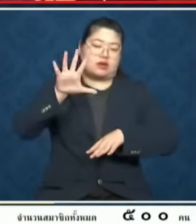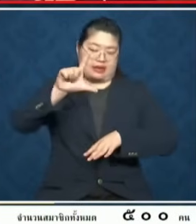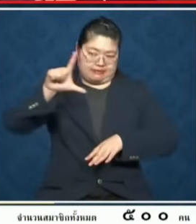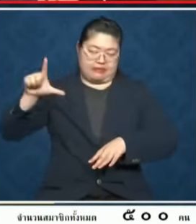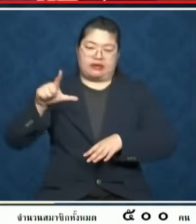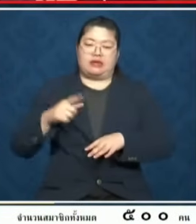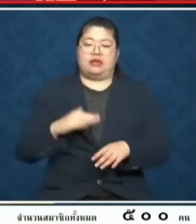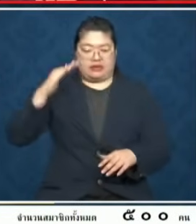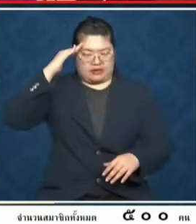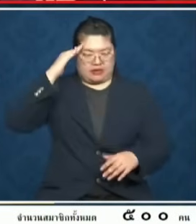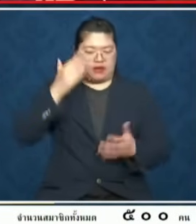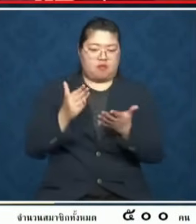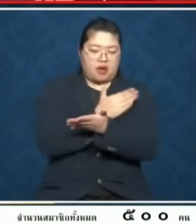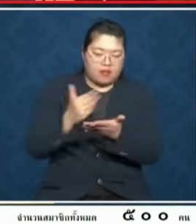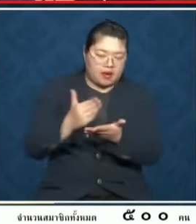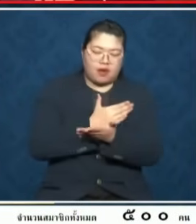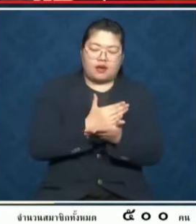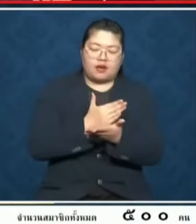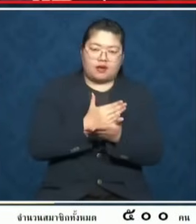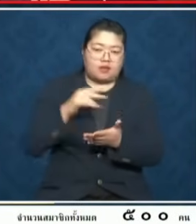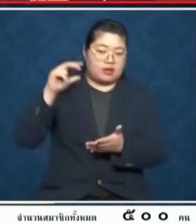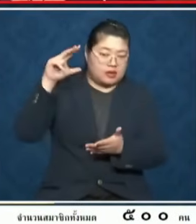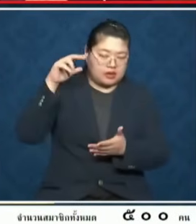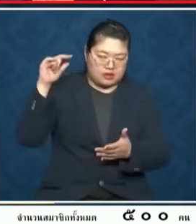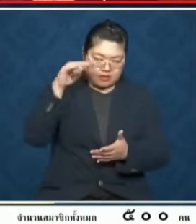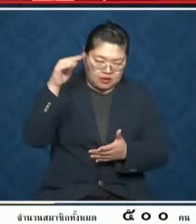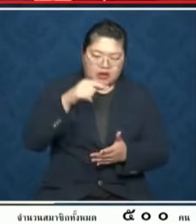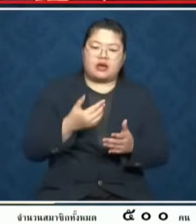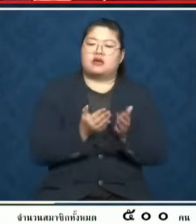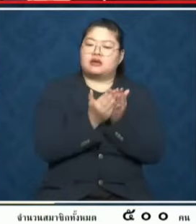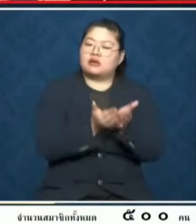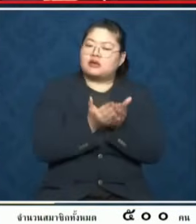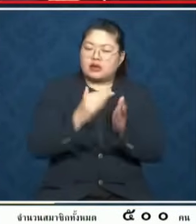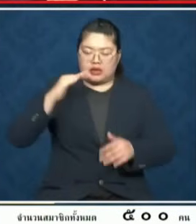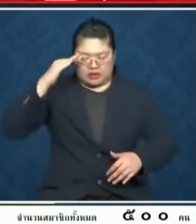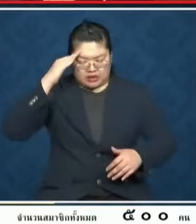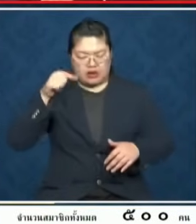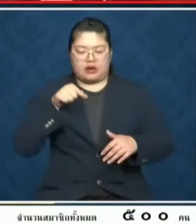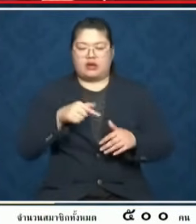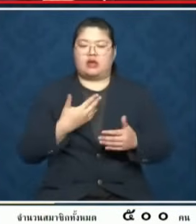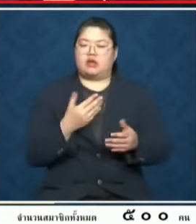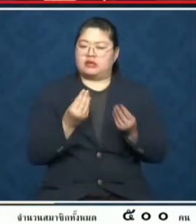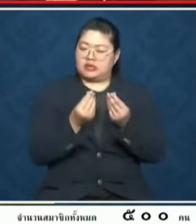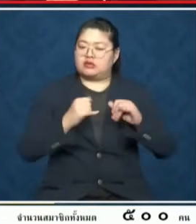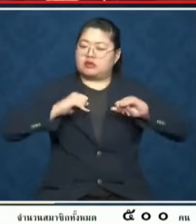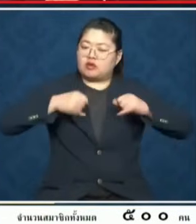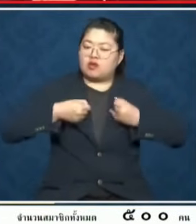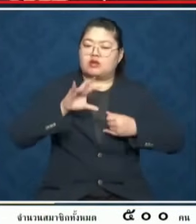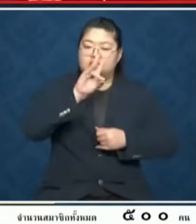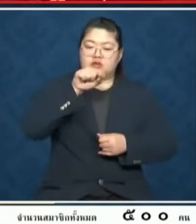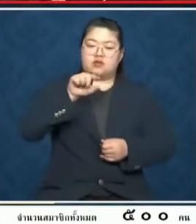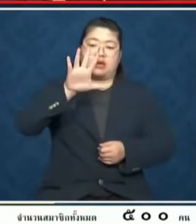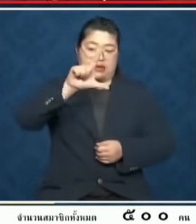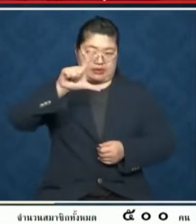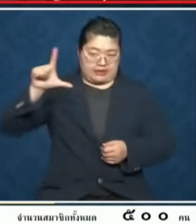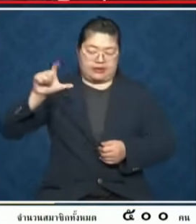กองทัพ 3เหล่าทัพได้ครอบครองไว้จำนวนเกือบ7.5ล้านไร่และสิ่งที่น่าตกใจ